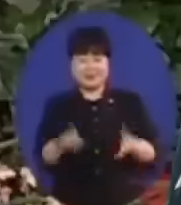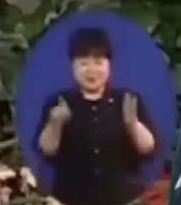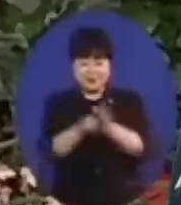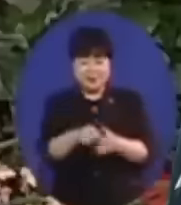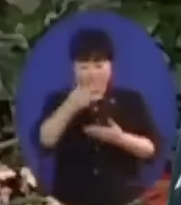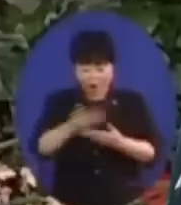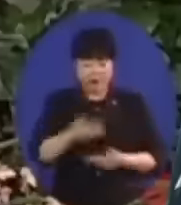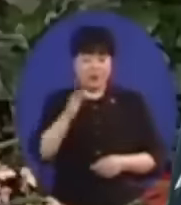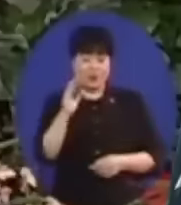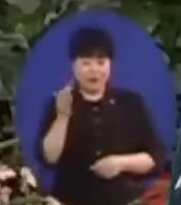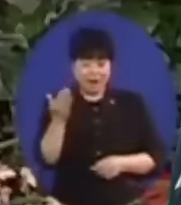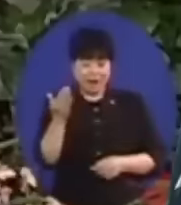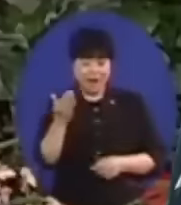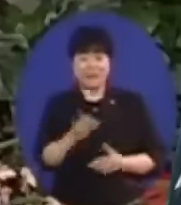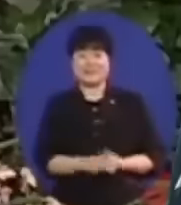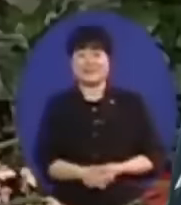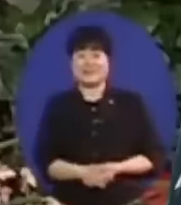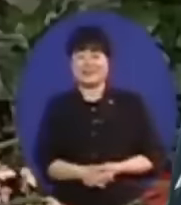믿음을 얻게 될 것이다.